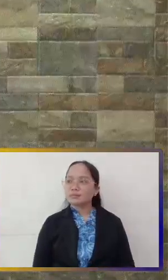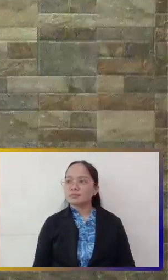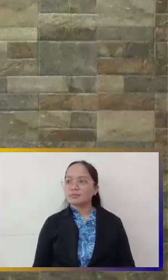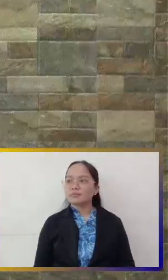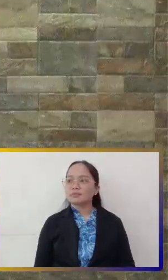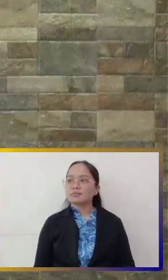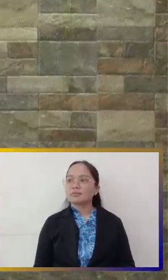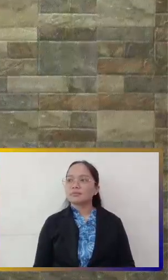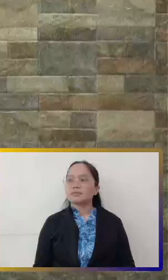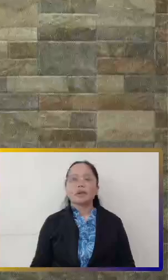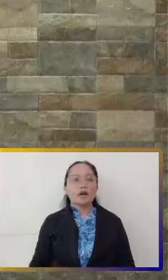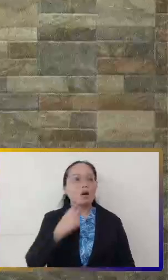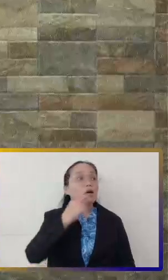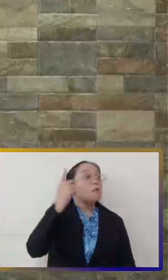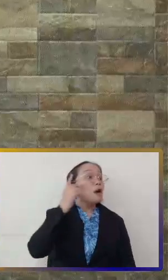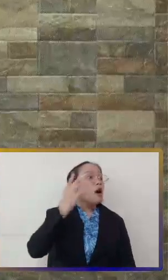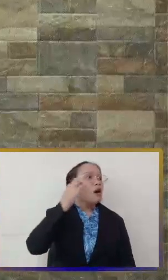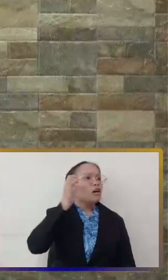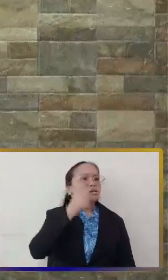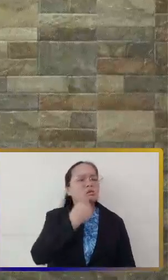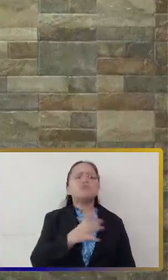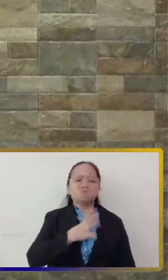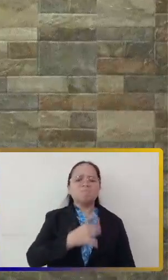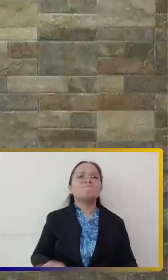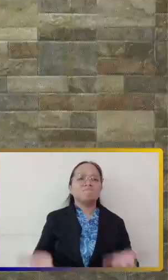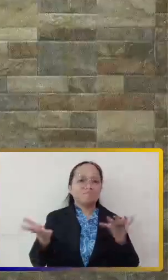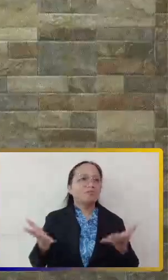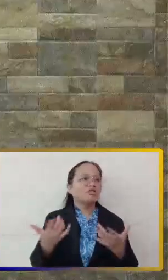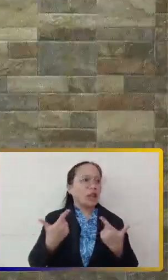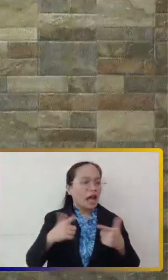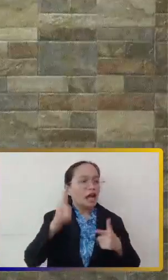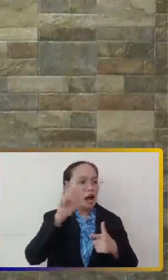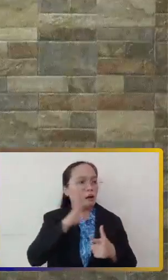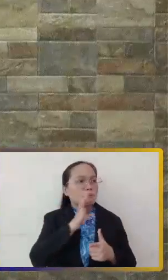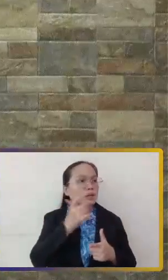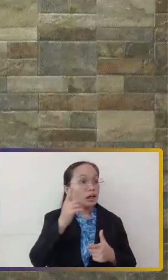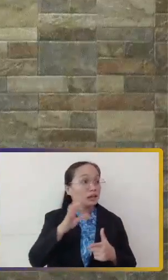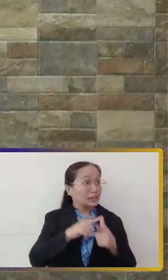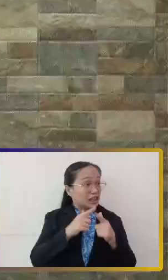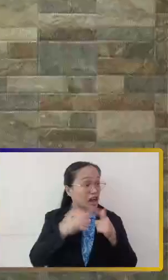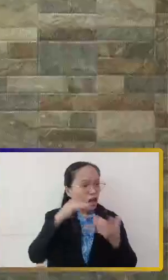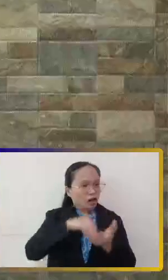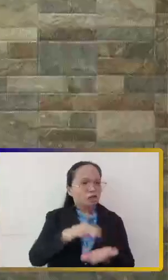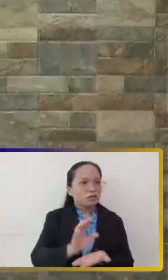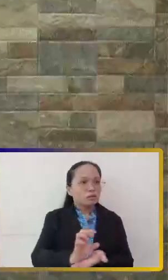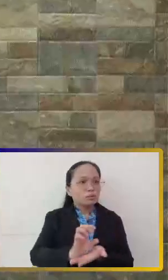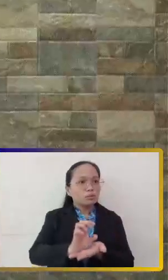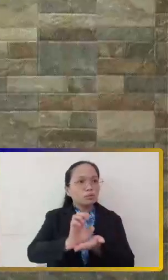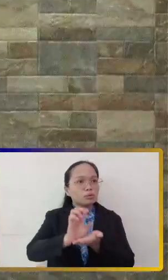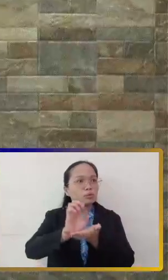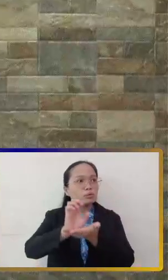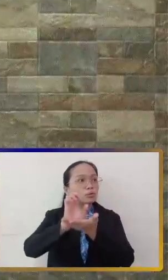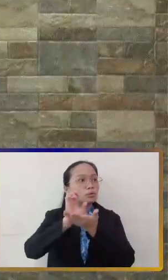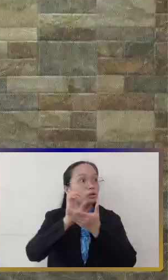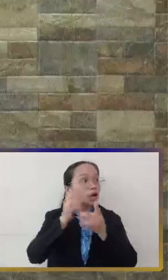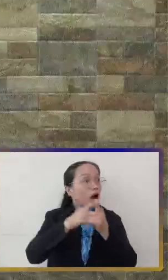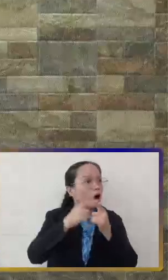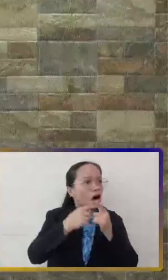Okay. Let God be God, okay? So balik na ako sa hotel. Pagbalik ko, pagkit ko ng ganun, may nakita ako nagtutulak